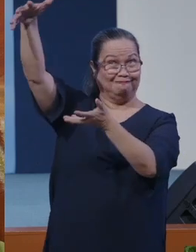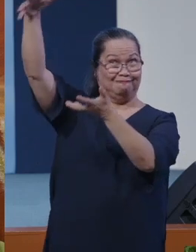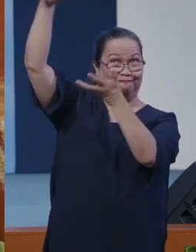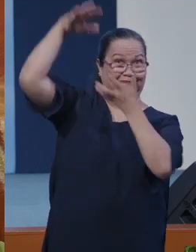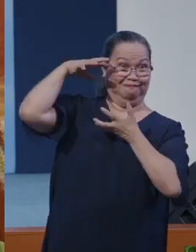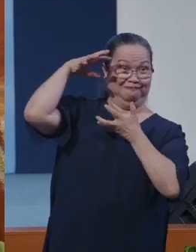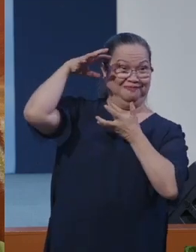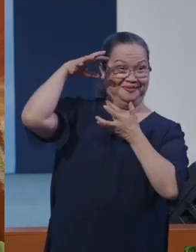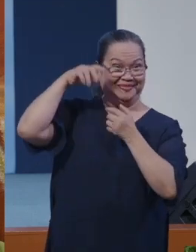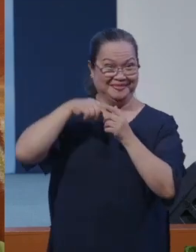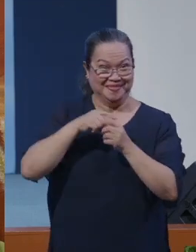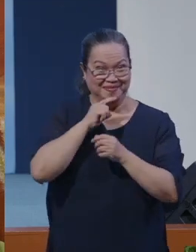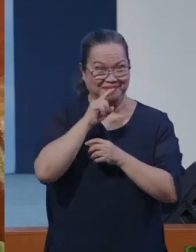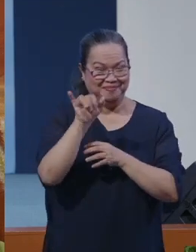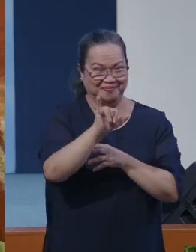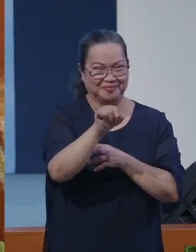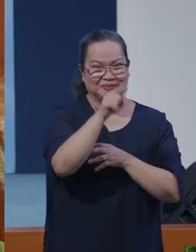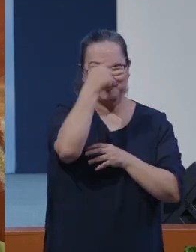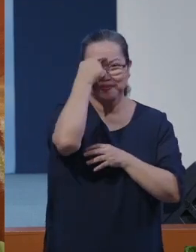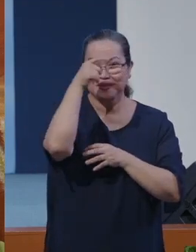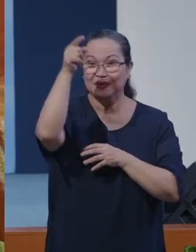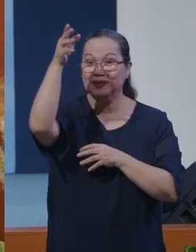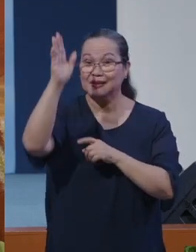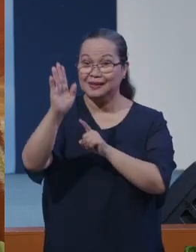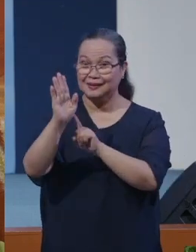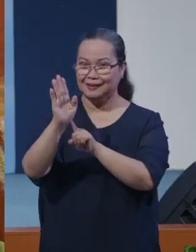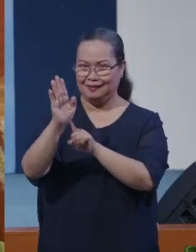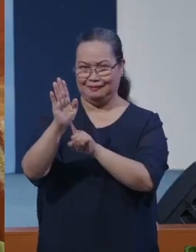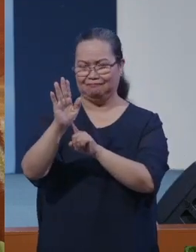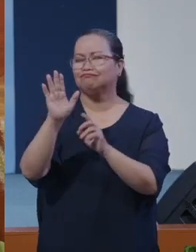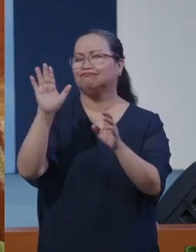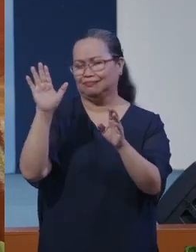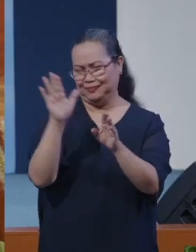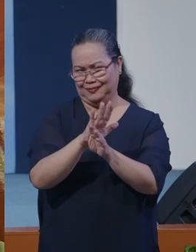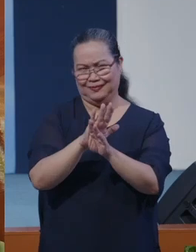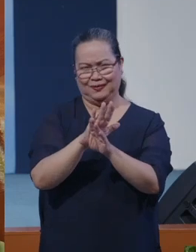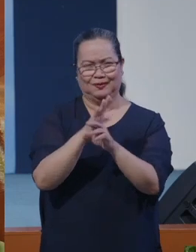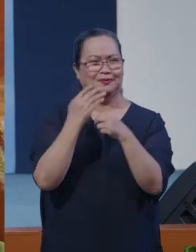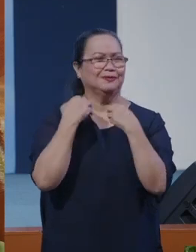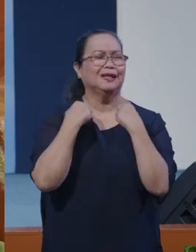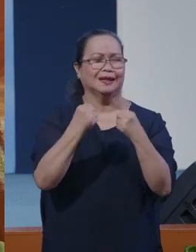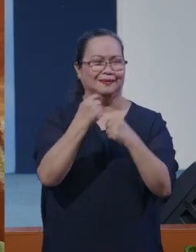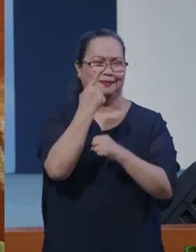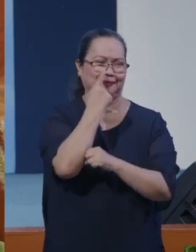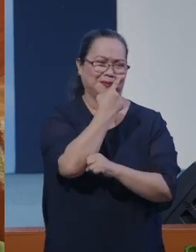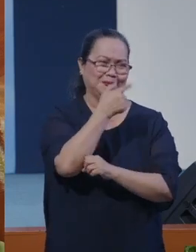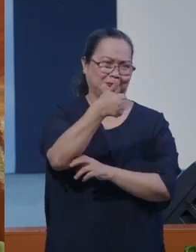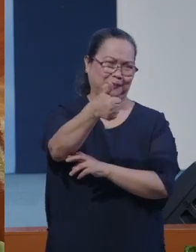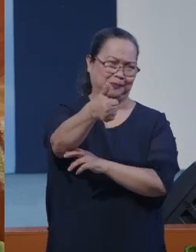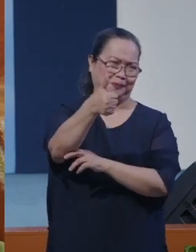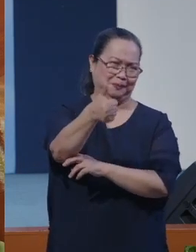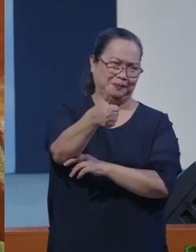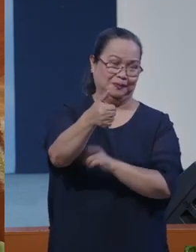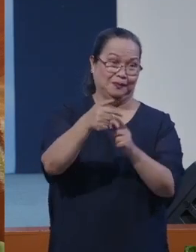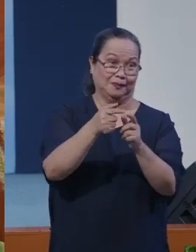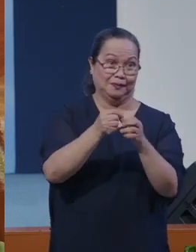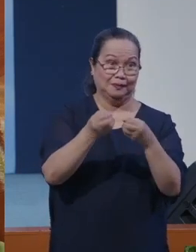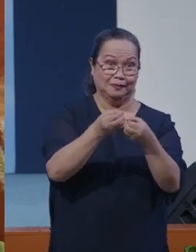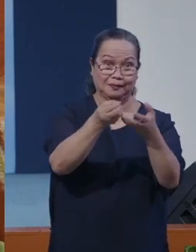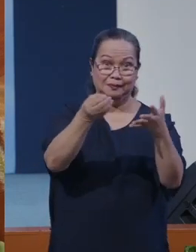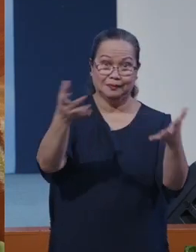salitang ginamit. Sapagkat ang Diyos ay buo, siya ay healthy, Siya ay